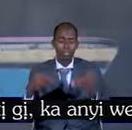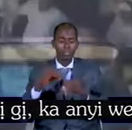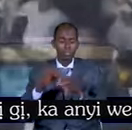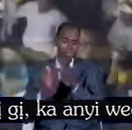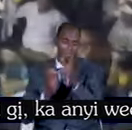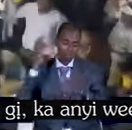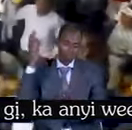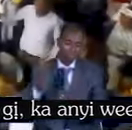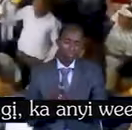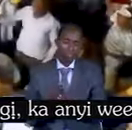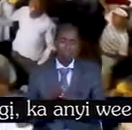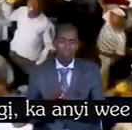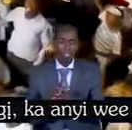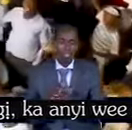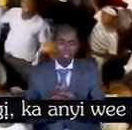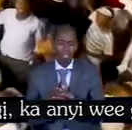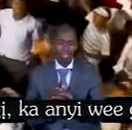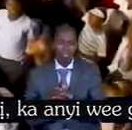n'aha Jizọs.